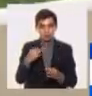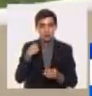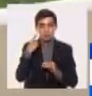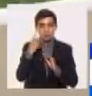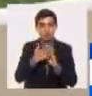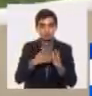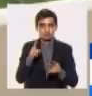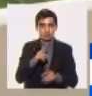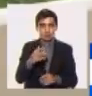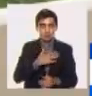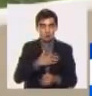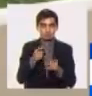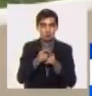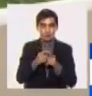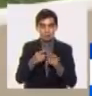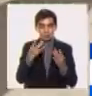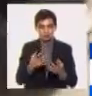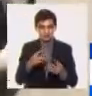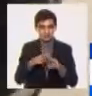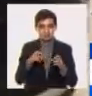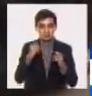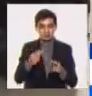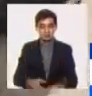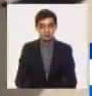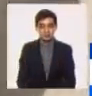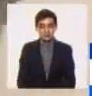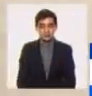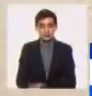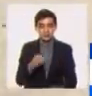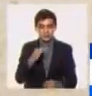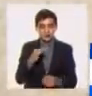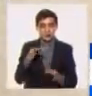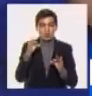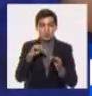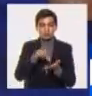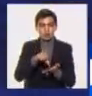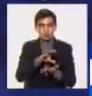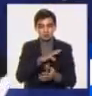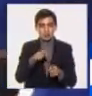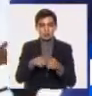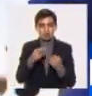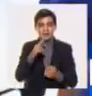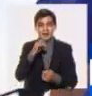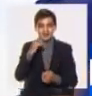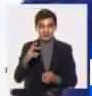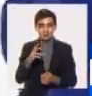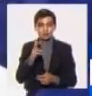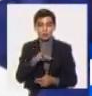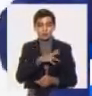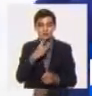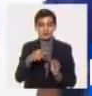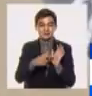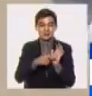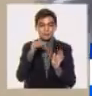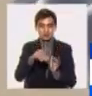что мои слова ничего не значат. В итоге каждому из 8 участников грозит штраф за нарушение карантинного режима на 27